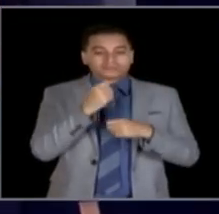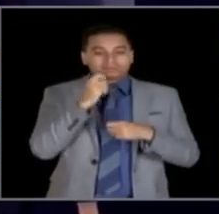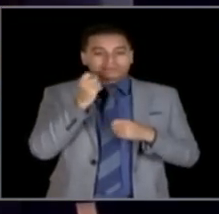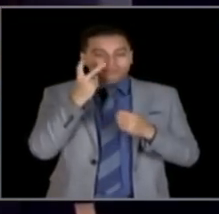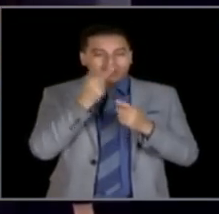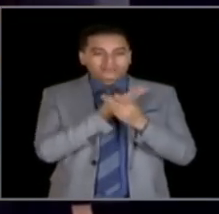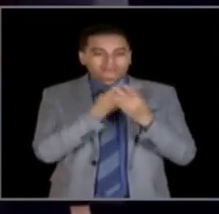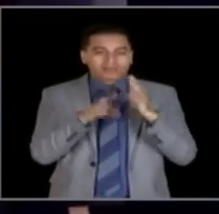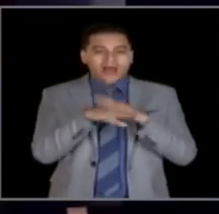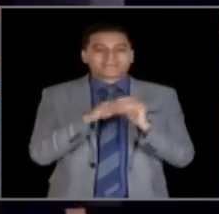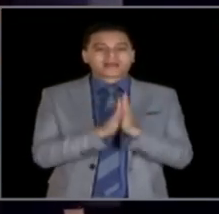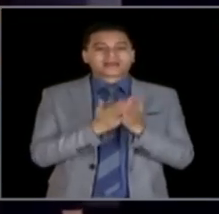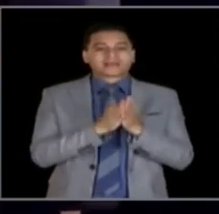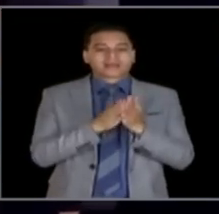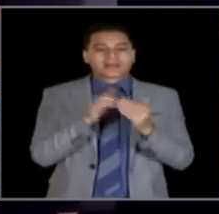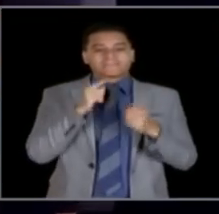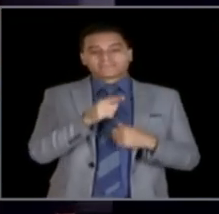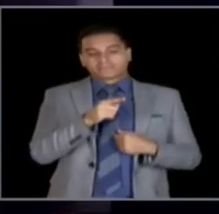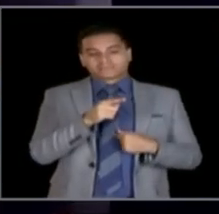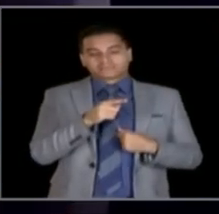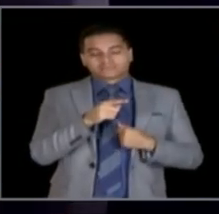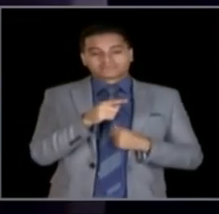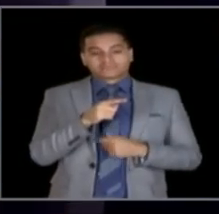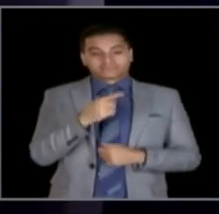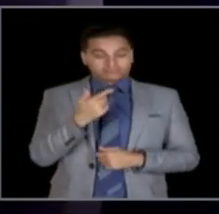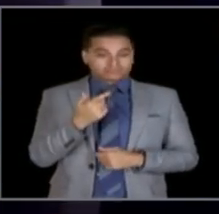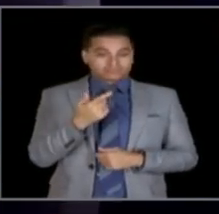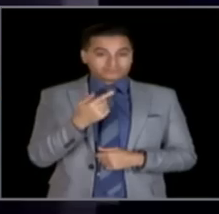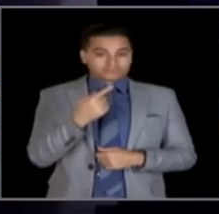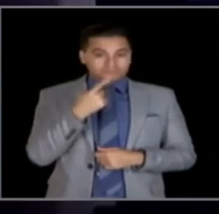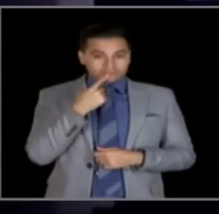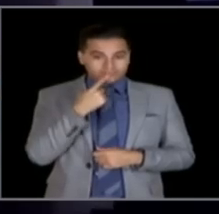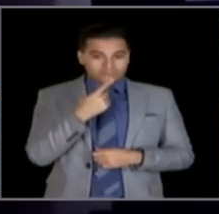The Invention of Solitude،